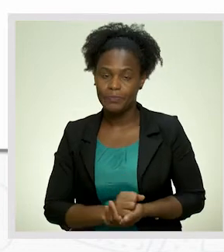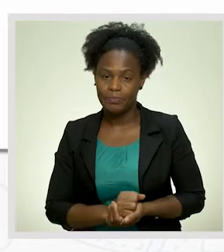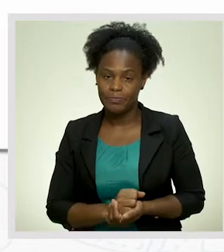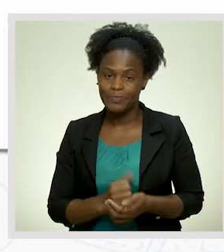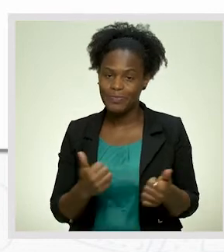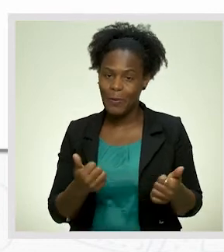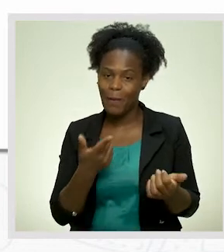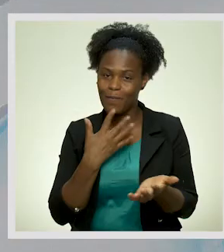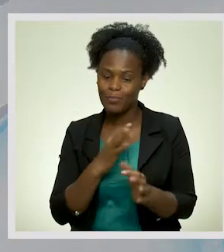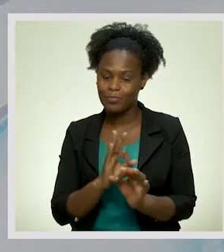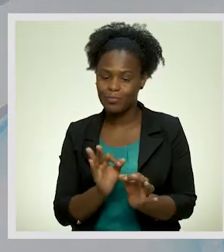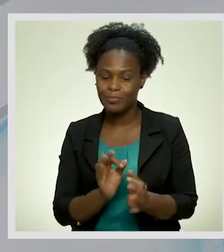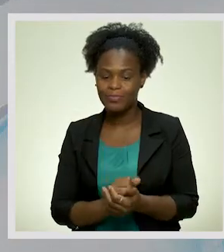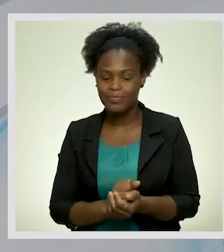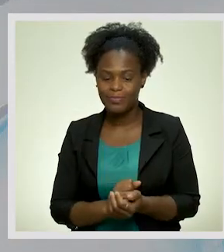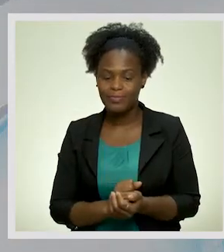français. Super.